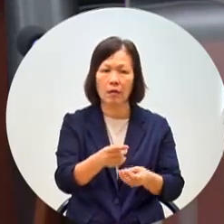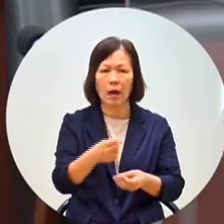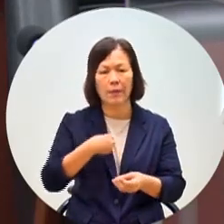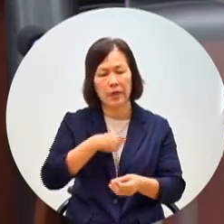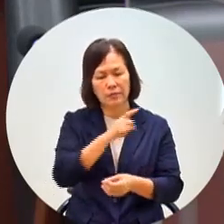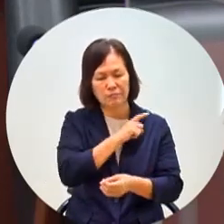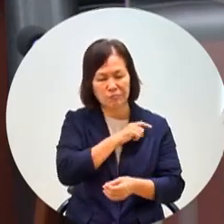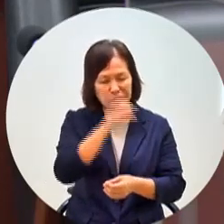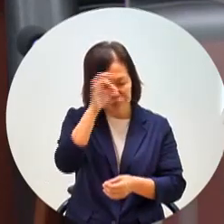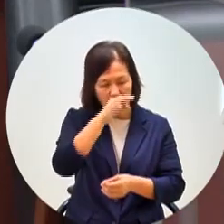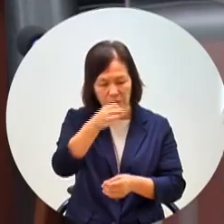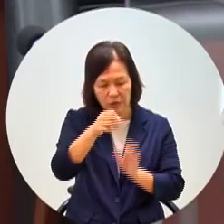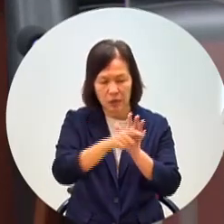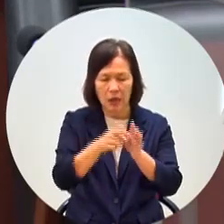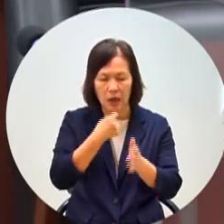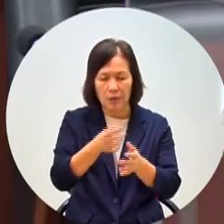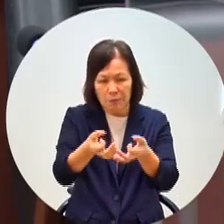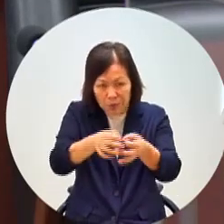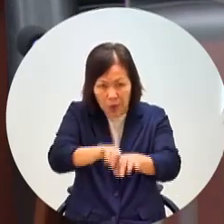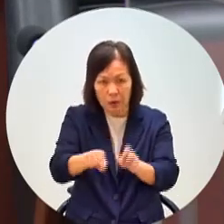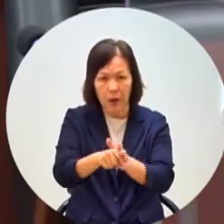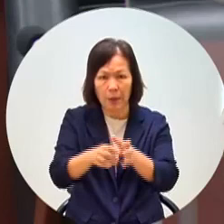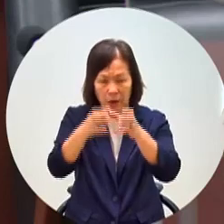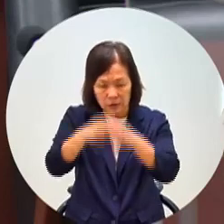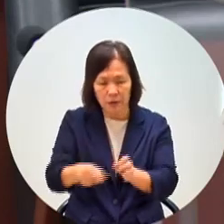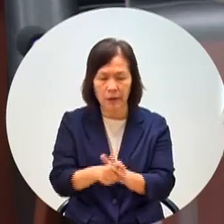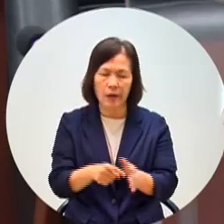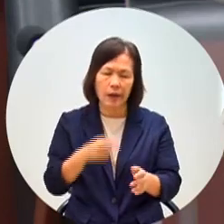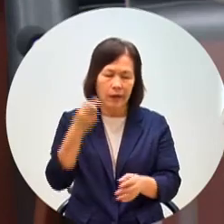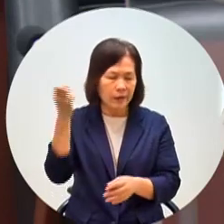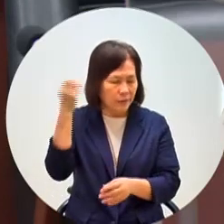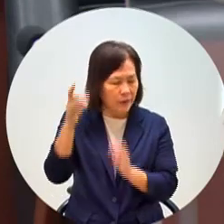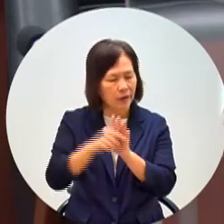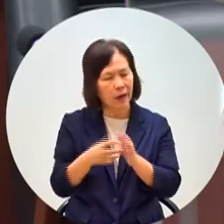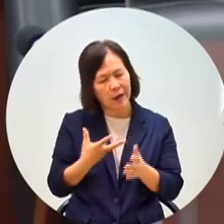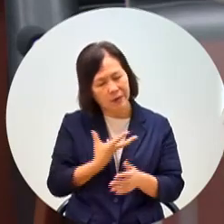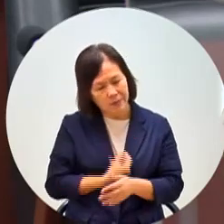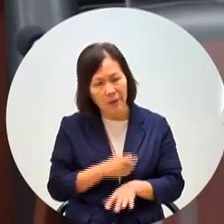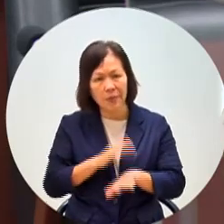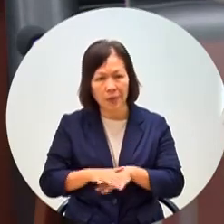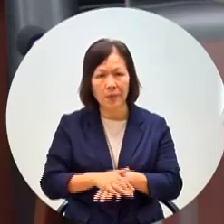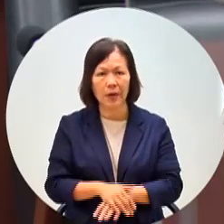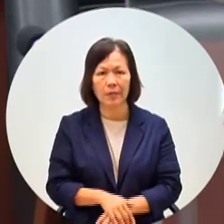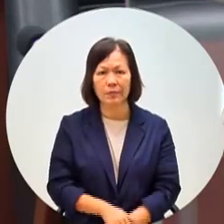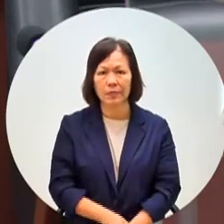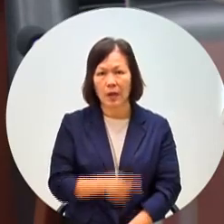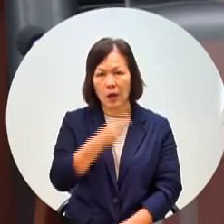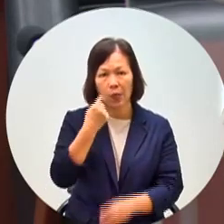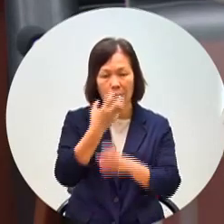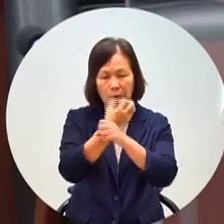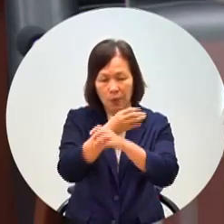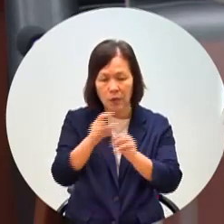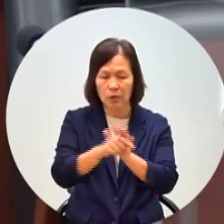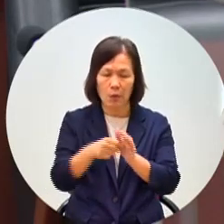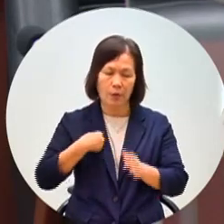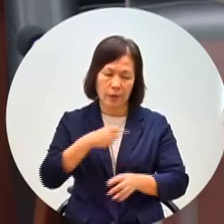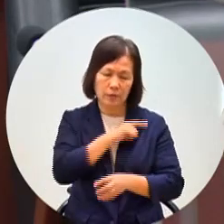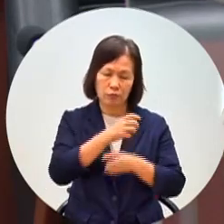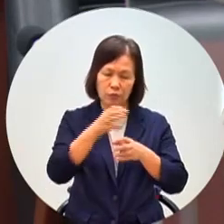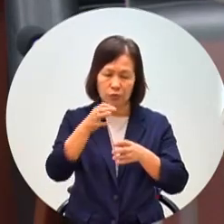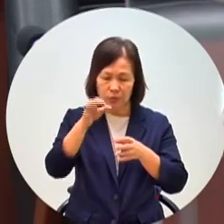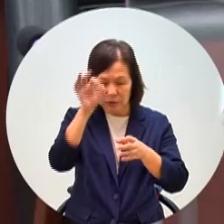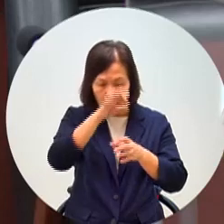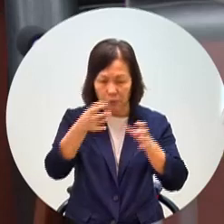资自己来装了，好心寒哦！红绿灯要自己我们筹资来装。